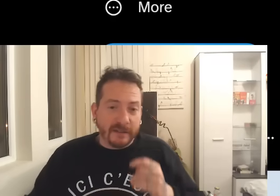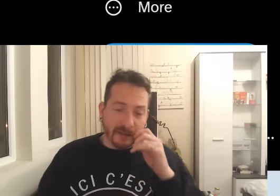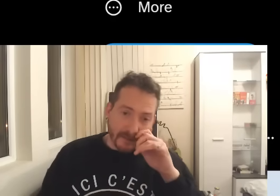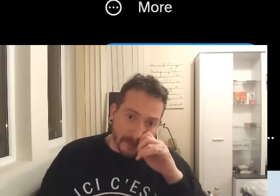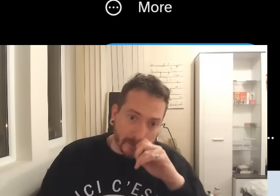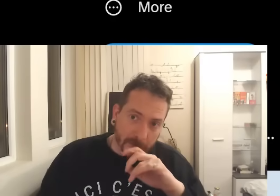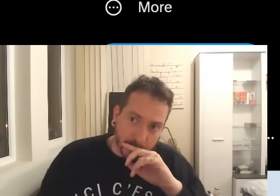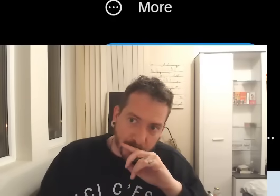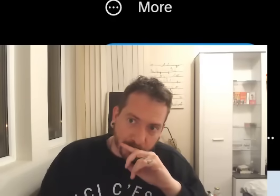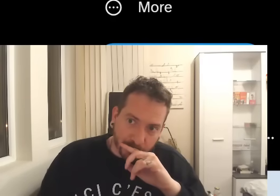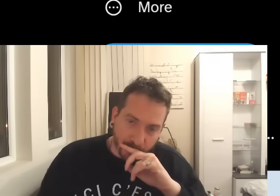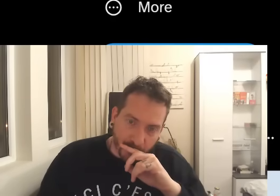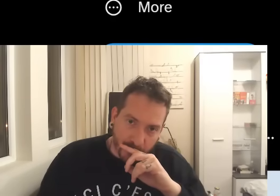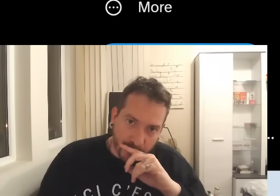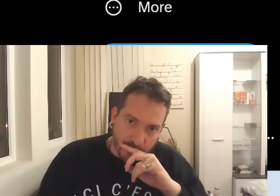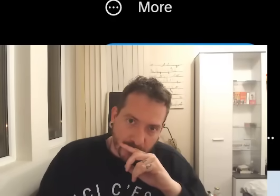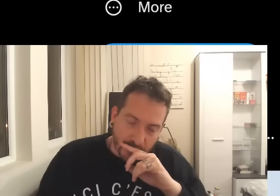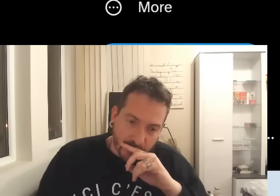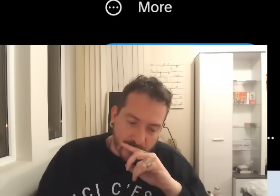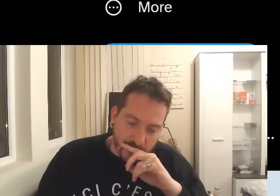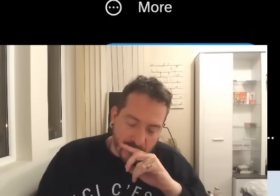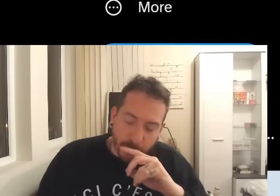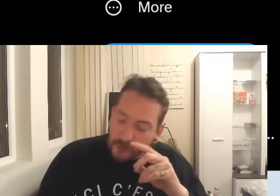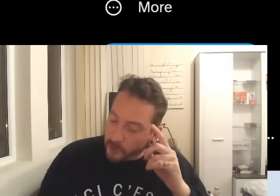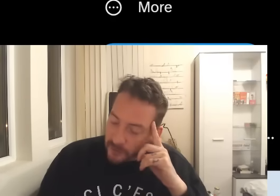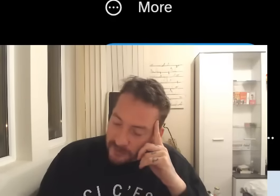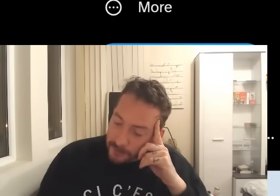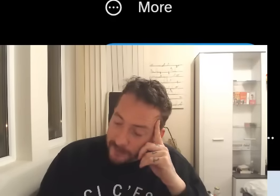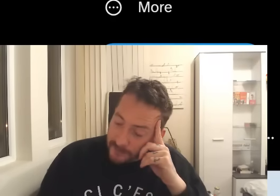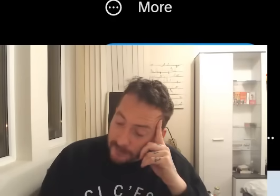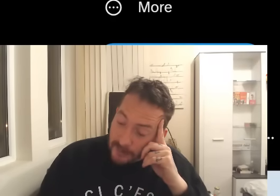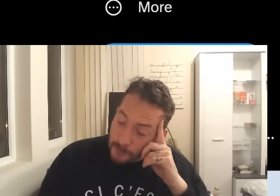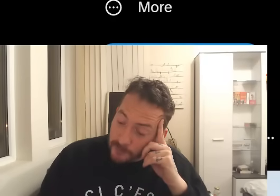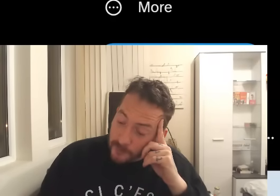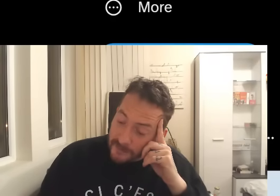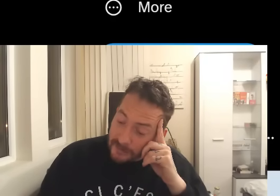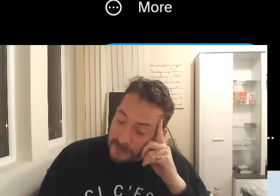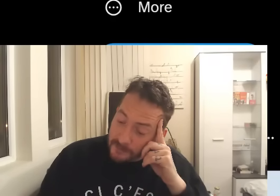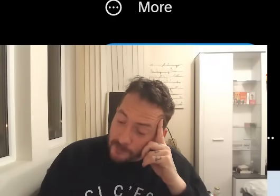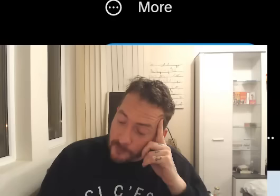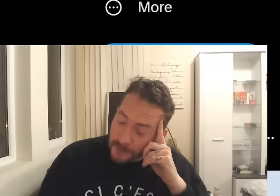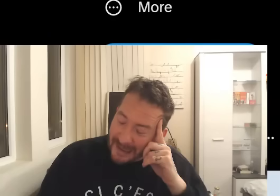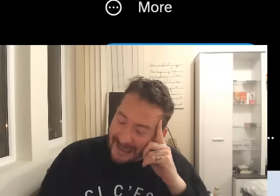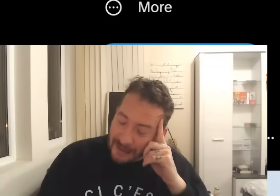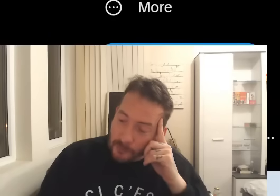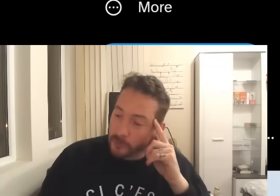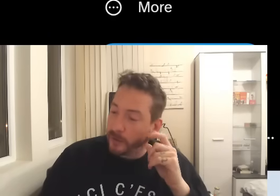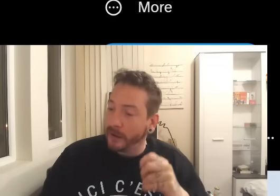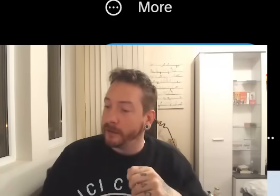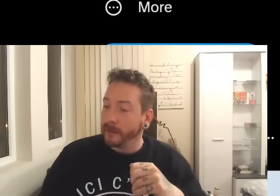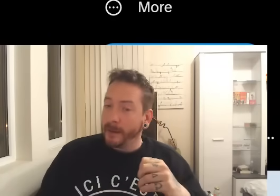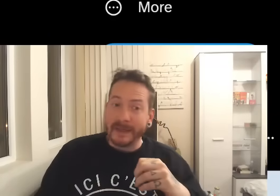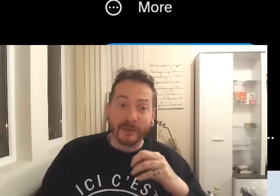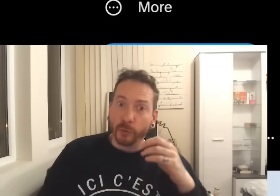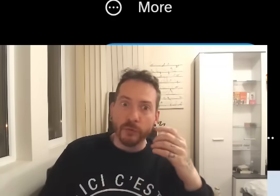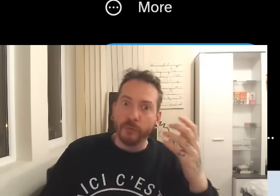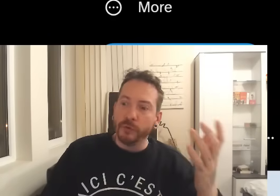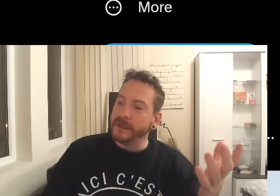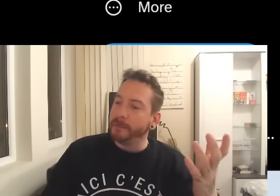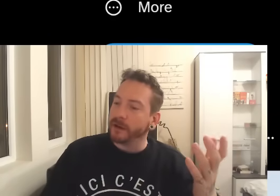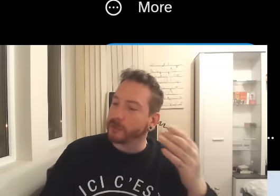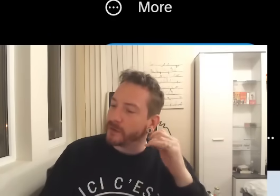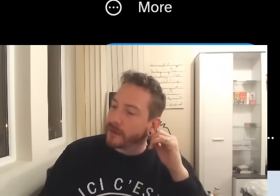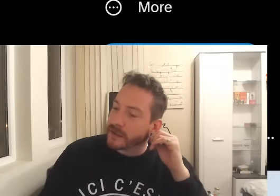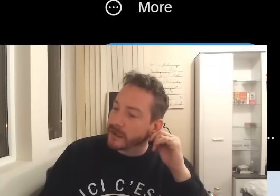tu sais c'est euh je sais plus comment s'appelle c'est la meuf dans le 5e élément quoi ils ont le